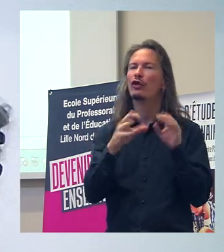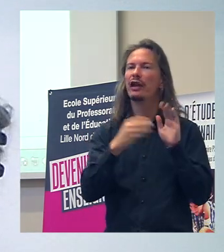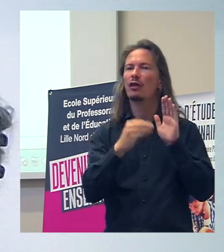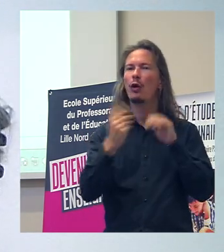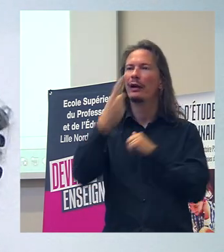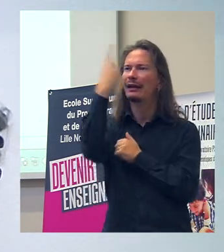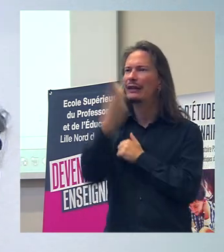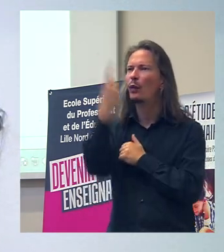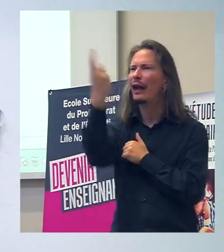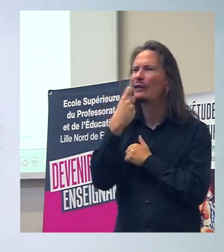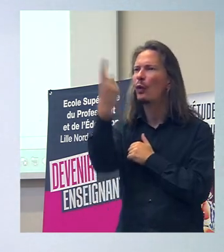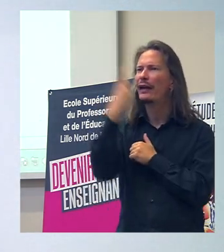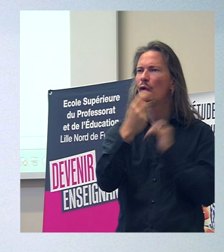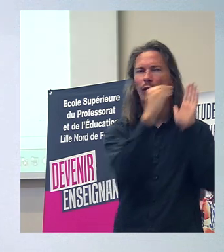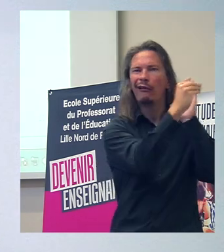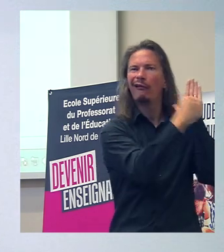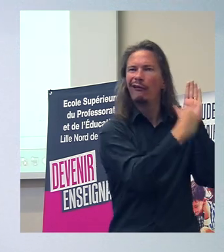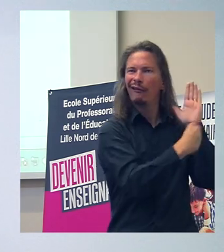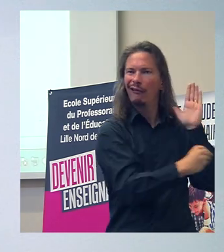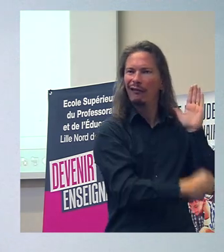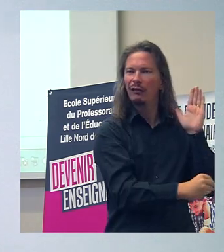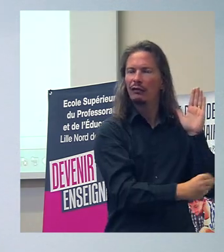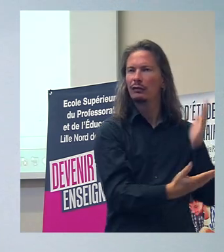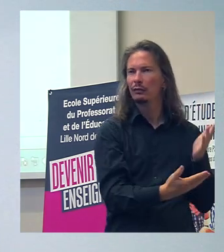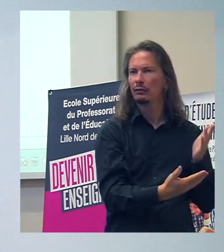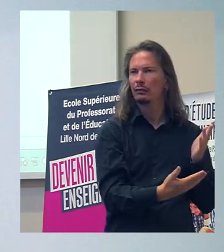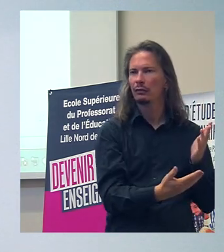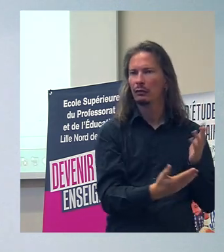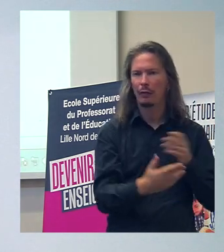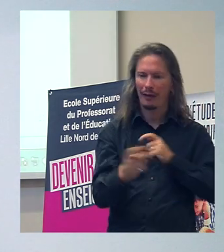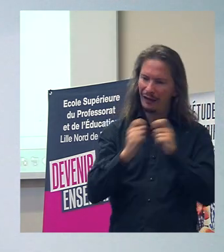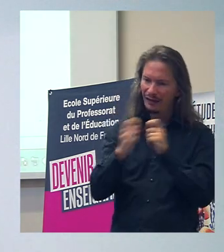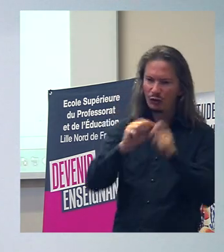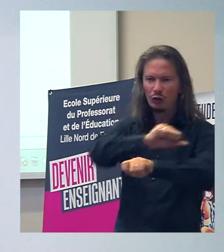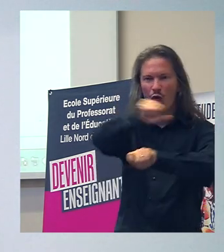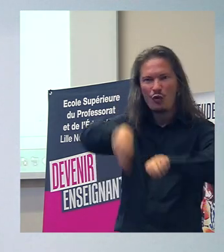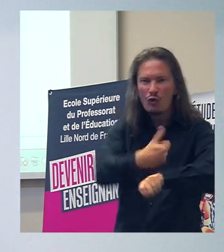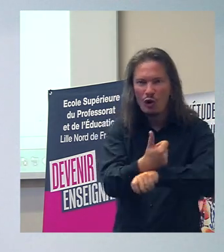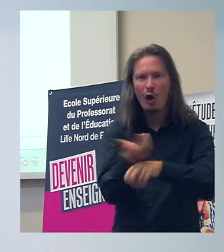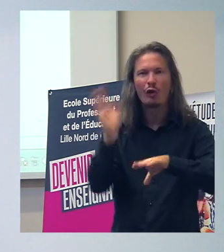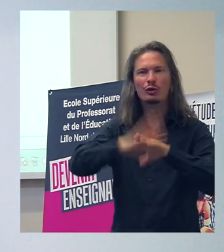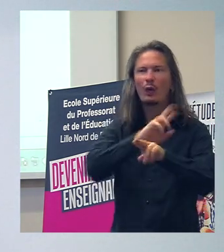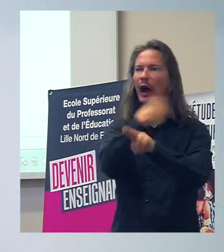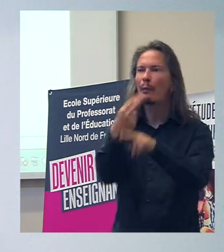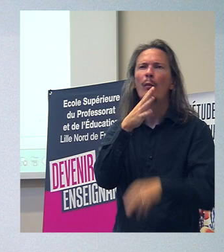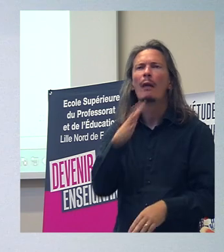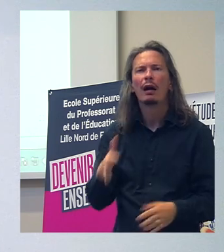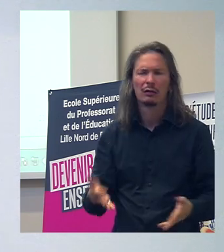toutes les questions qu'ils amènent alors qu'on va pouvoir en discuter pendant une heure et on ne pourra jamais répondre à la